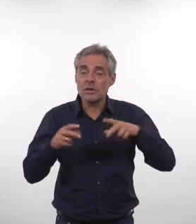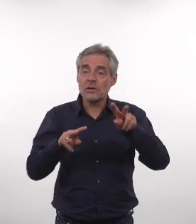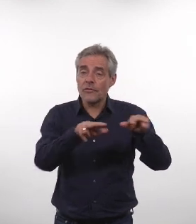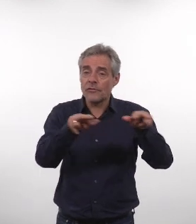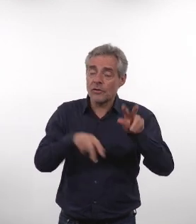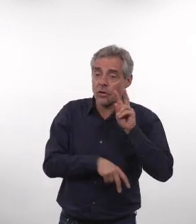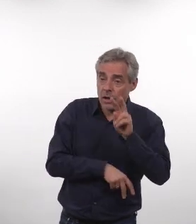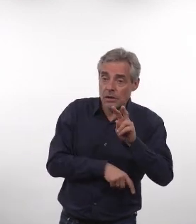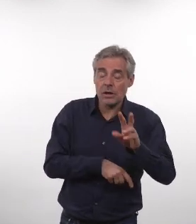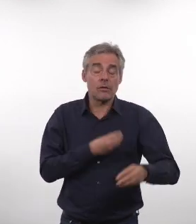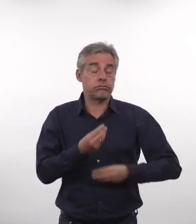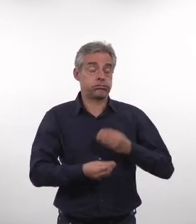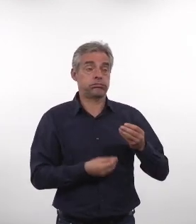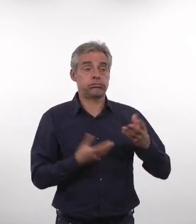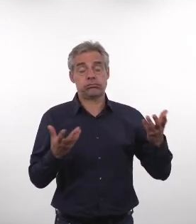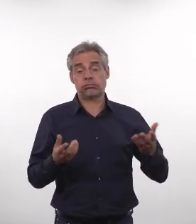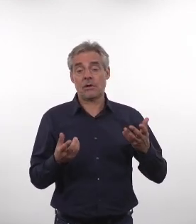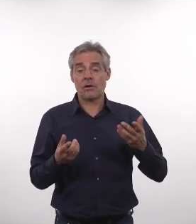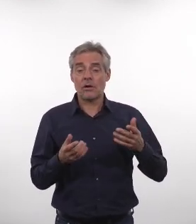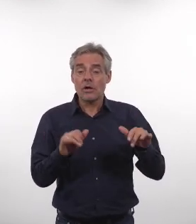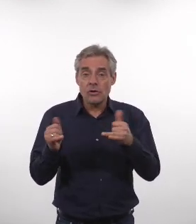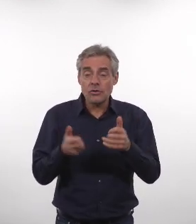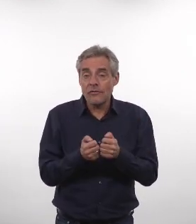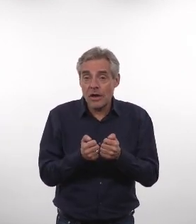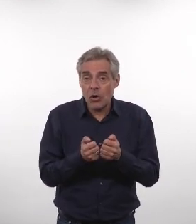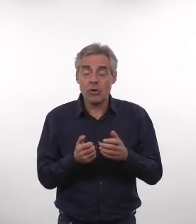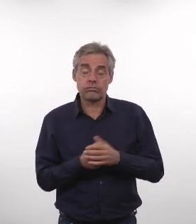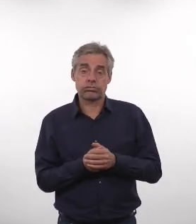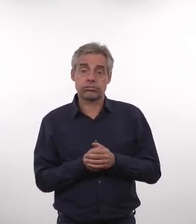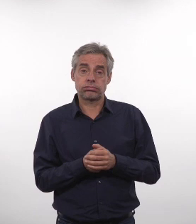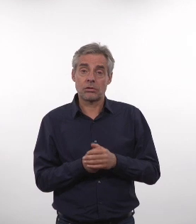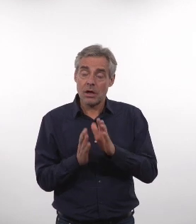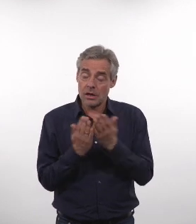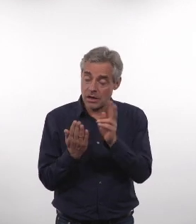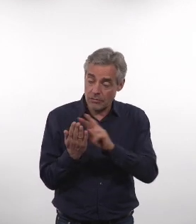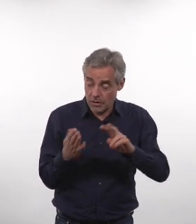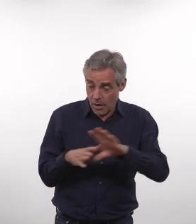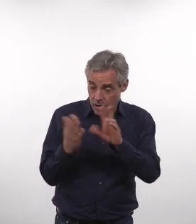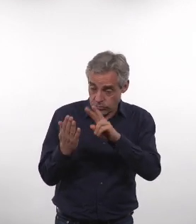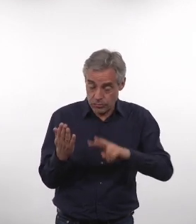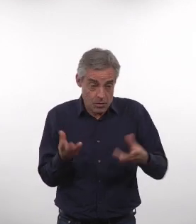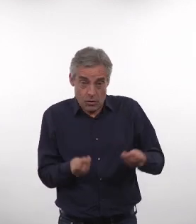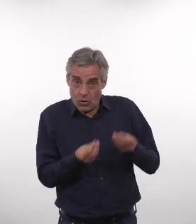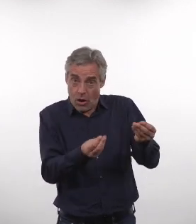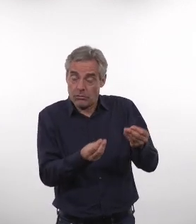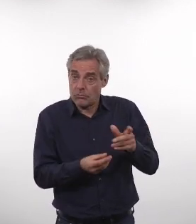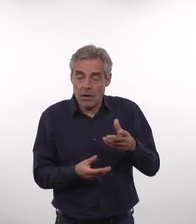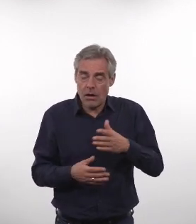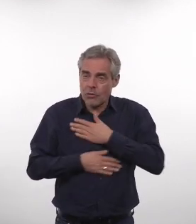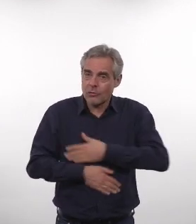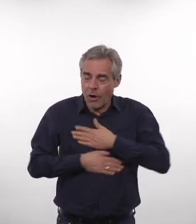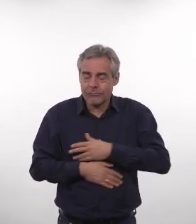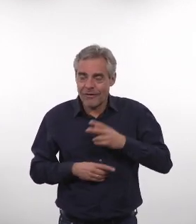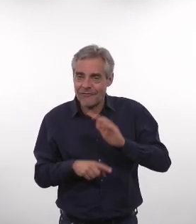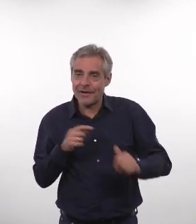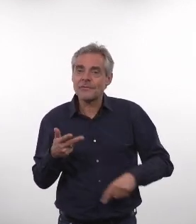vidéo, faire un jeu vidéo, lire un livre, enfin voilà, quelque chose qui vraiment est fort pour la personne. Et